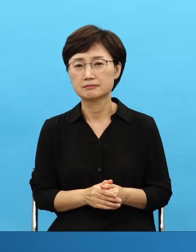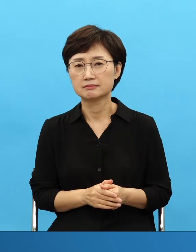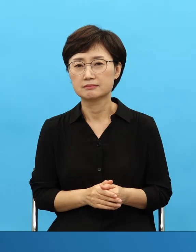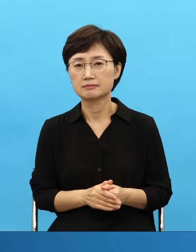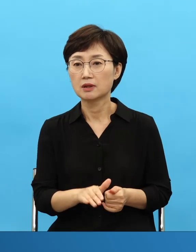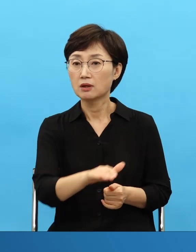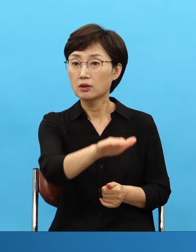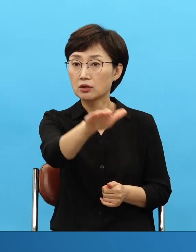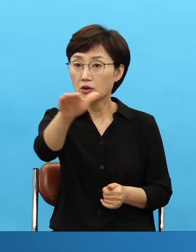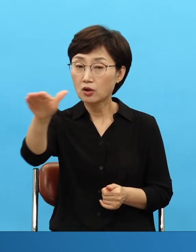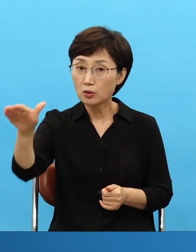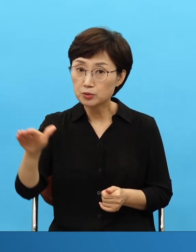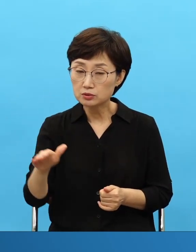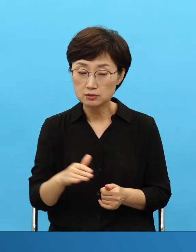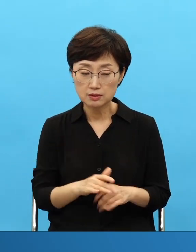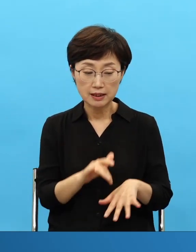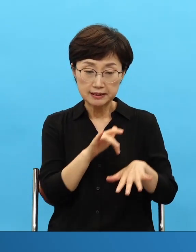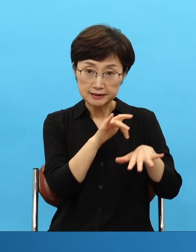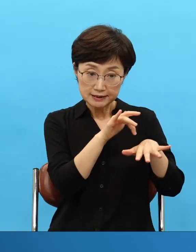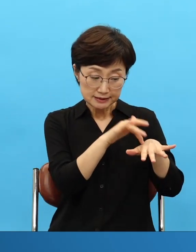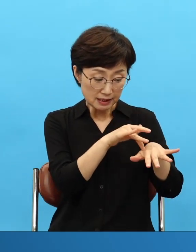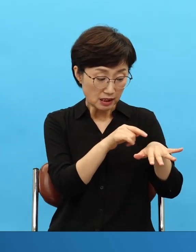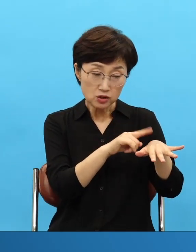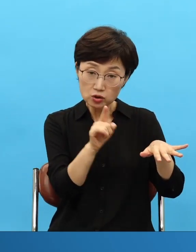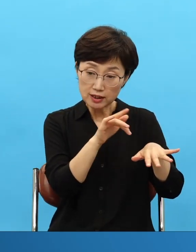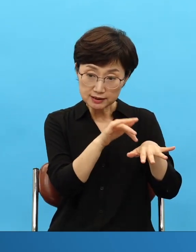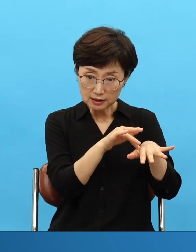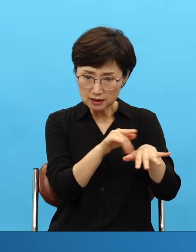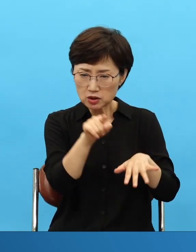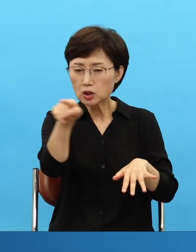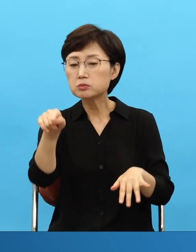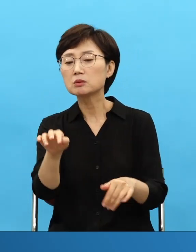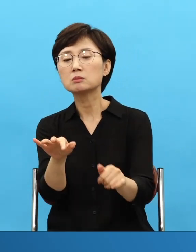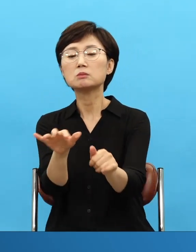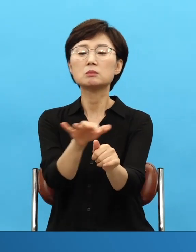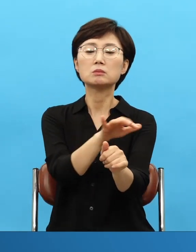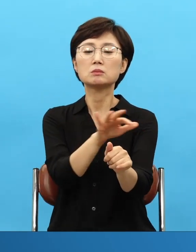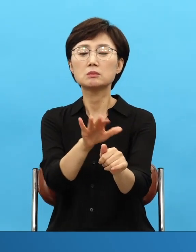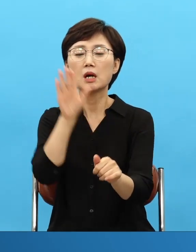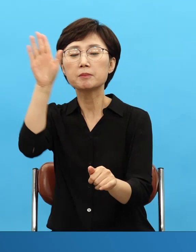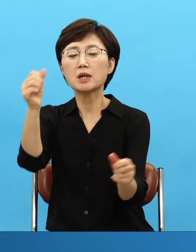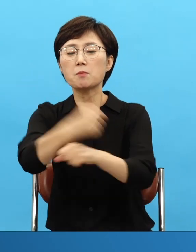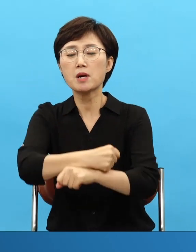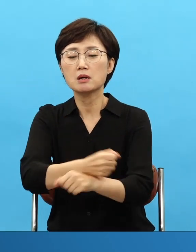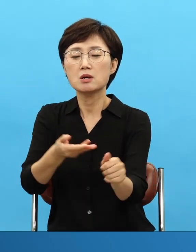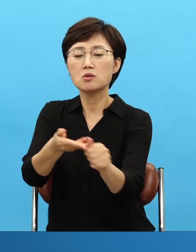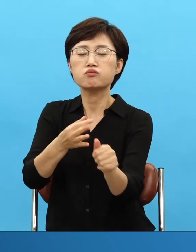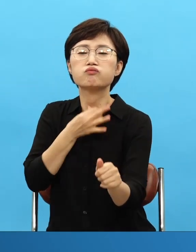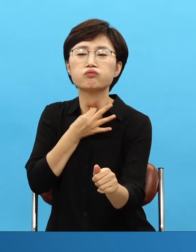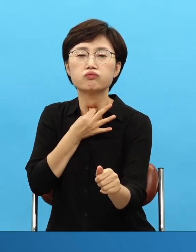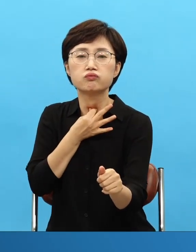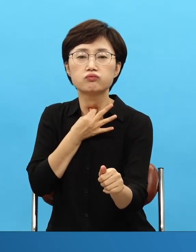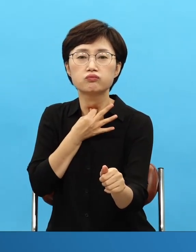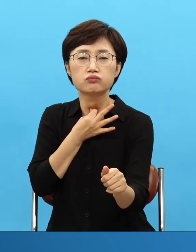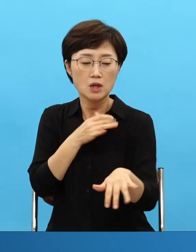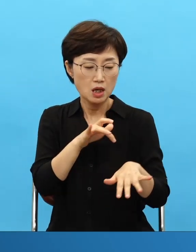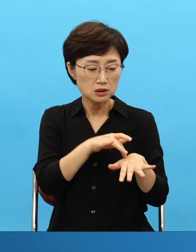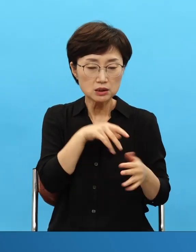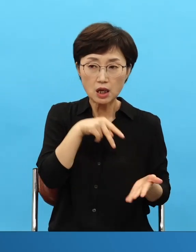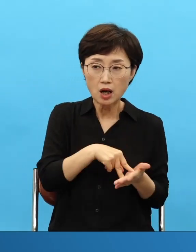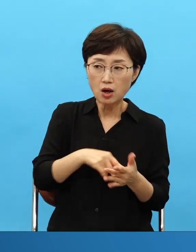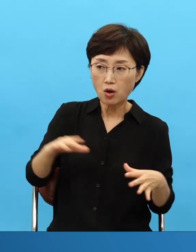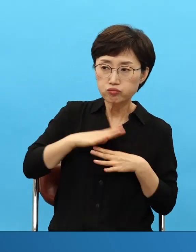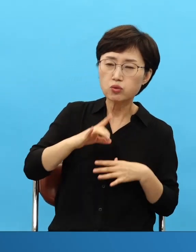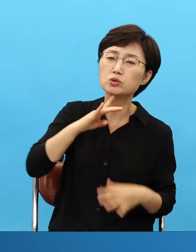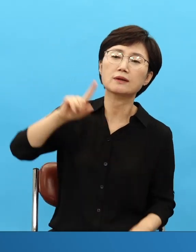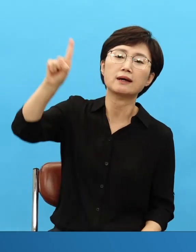미래를 무너뜨리는 사단은 오직 그리스도만 두려워합니다. We see that Satan attempts to fail your future. The only thing that he is afraid of is